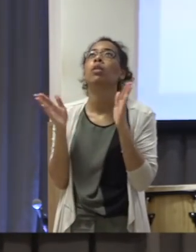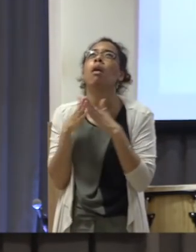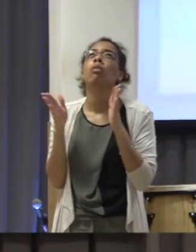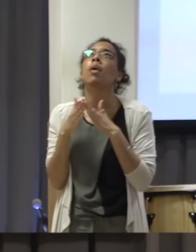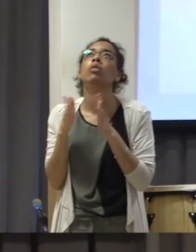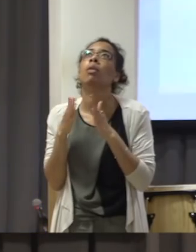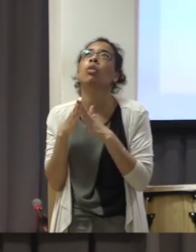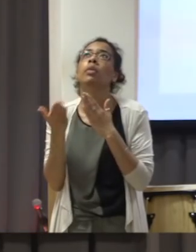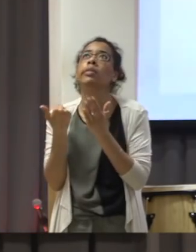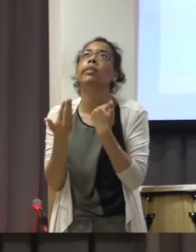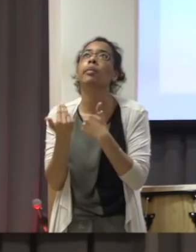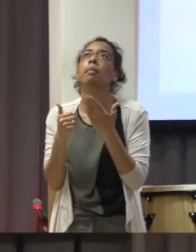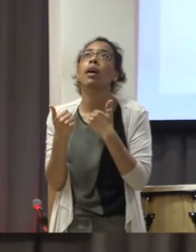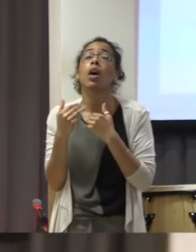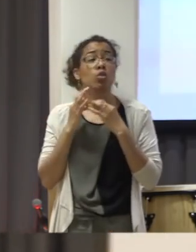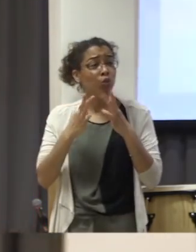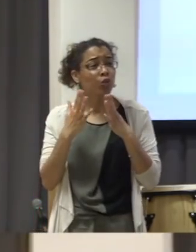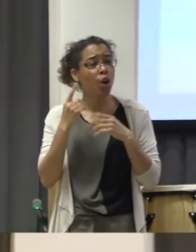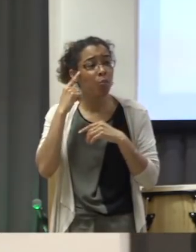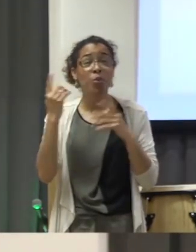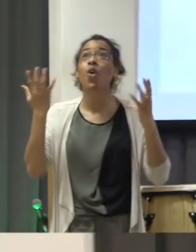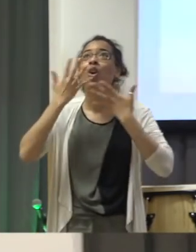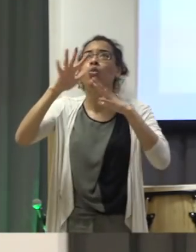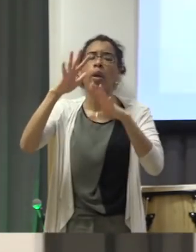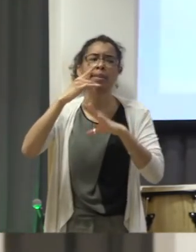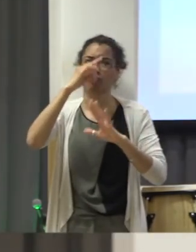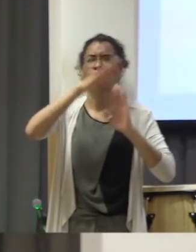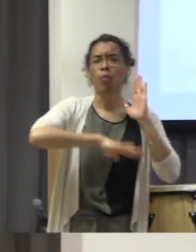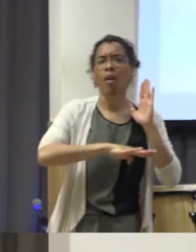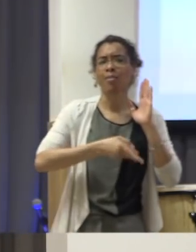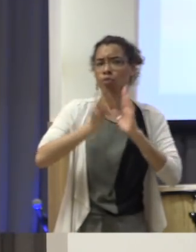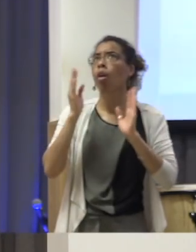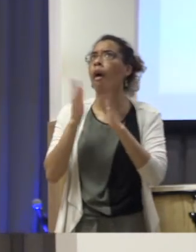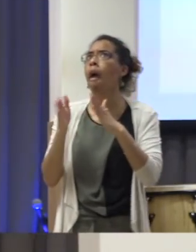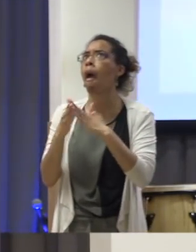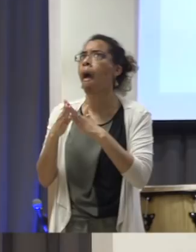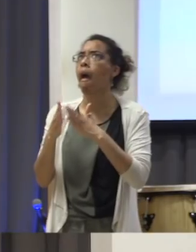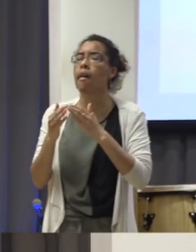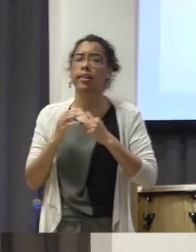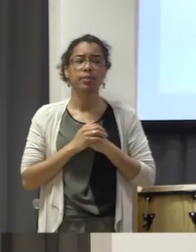Dieu. Nous ne consacrons pas le temps de louer Dieu.